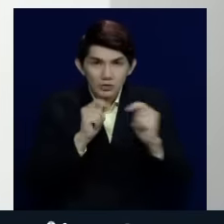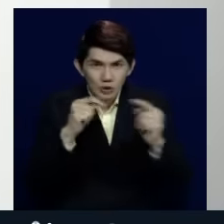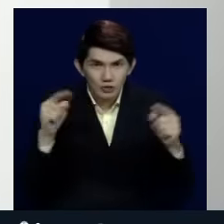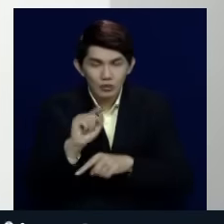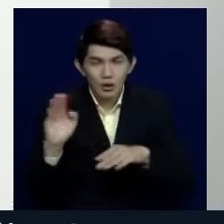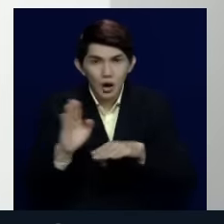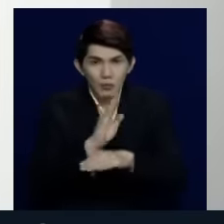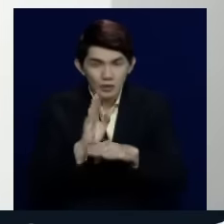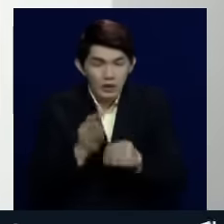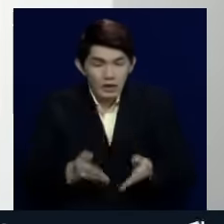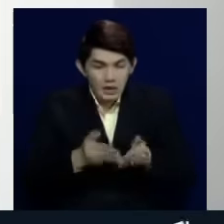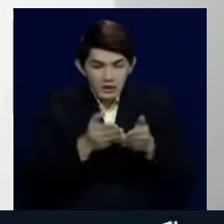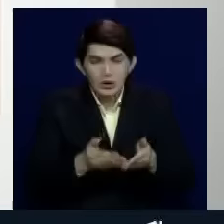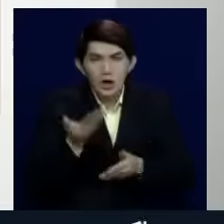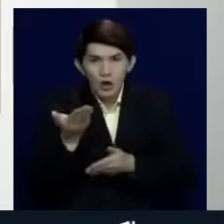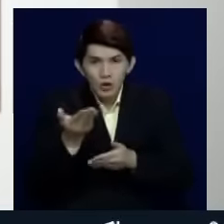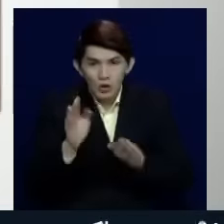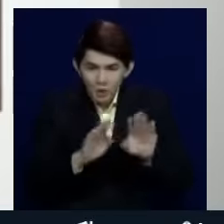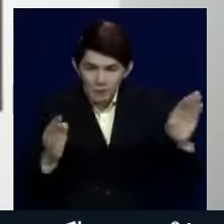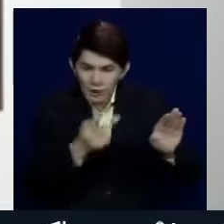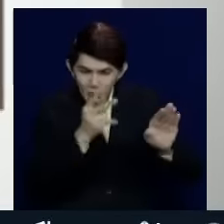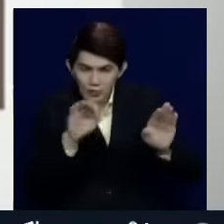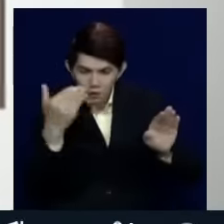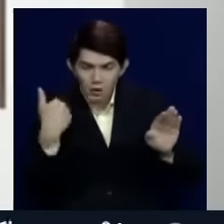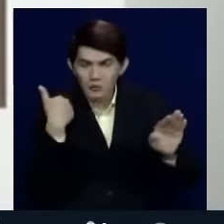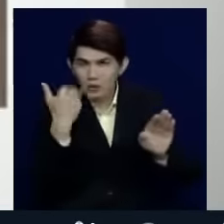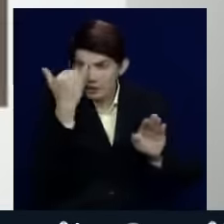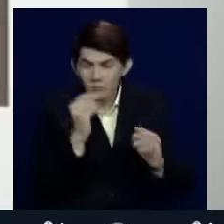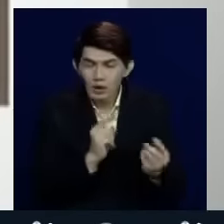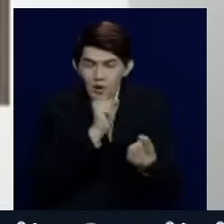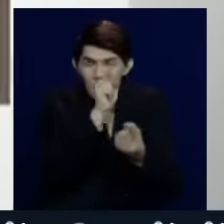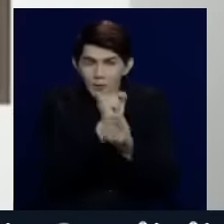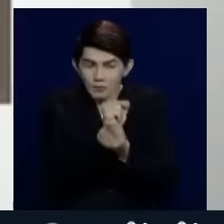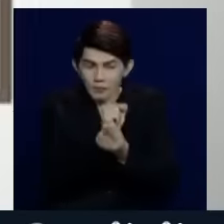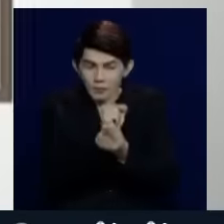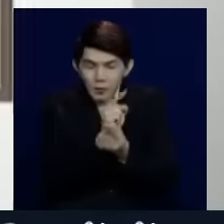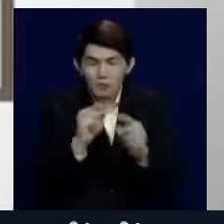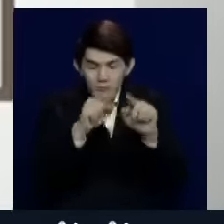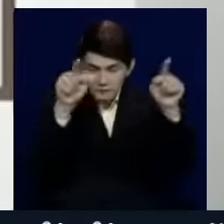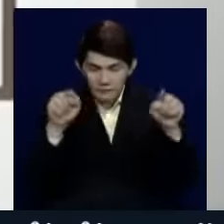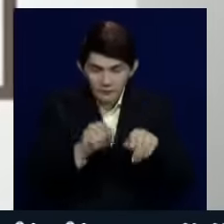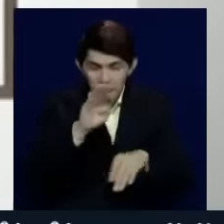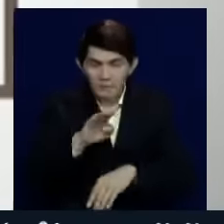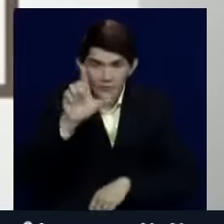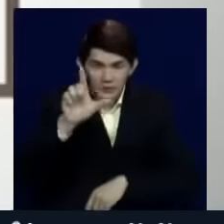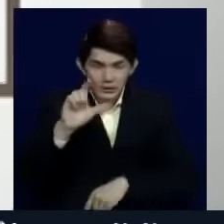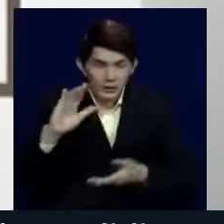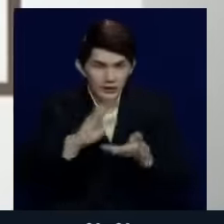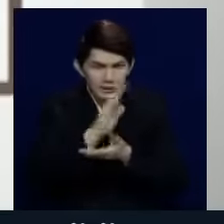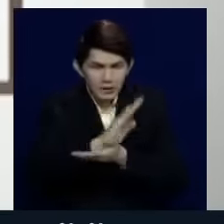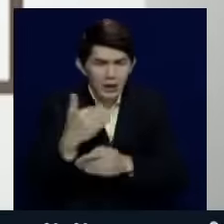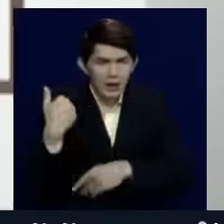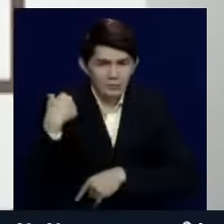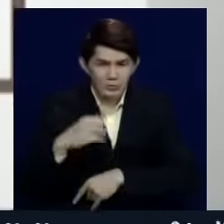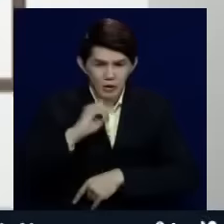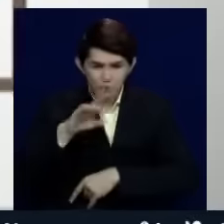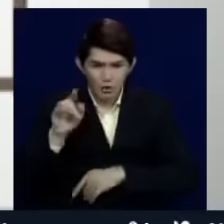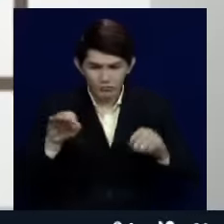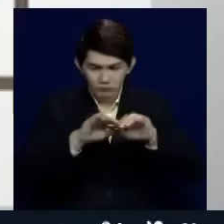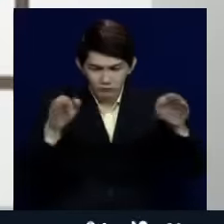ยังบริษัทเรือเพื่อขอเปิดดูสินค้าเนื่องจากพบใบบอที่มีเอกสารของรถแต่ละคันก่อนแจ้งว่าตู้